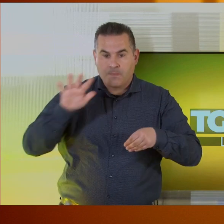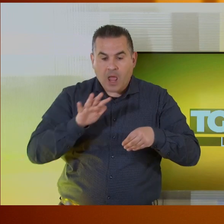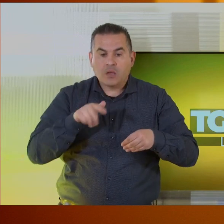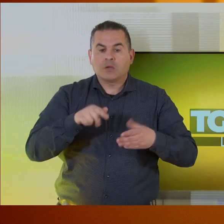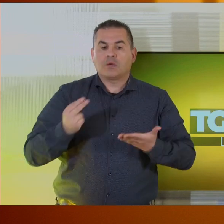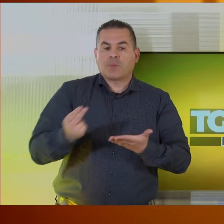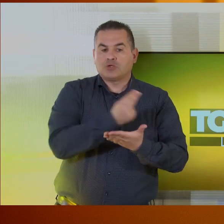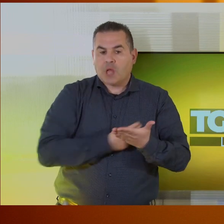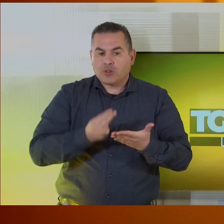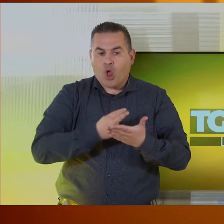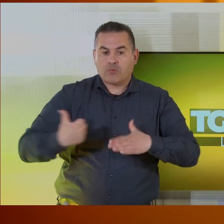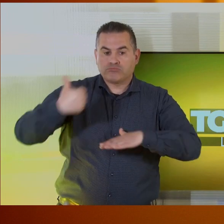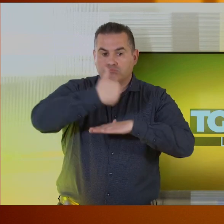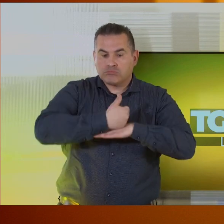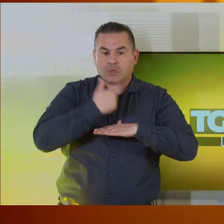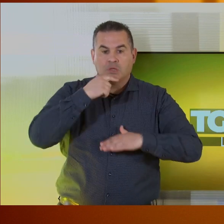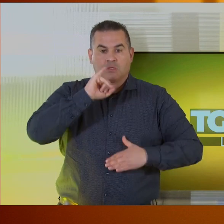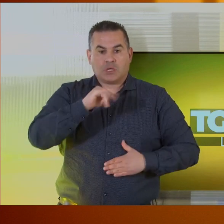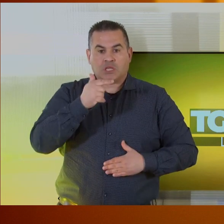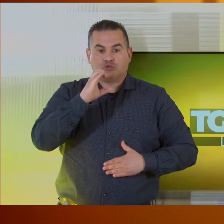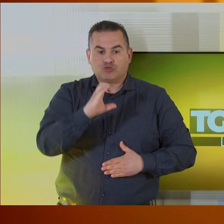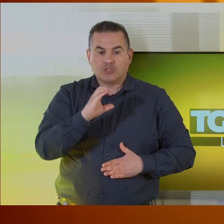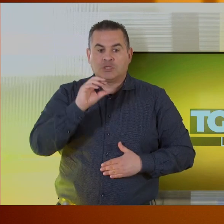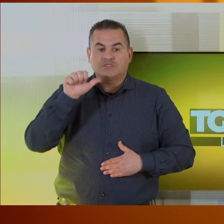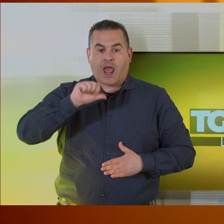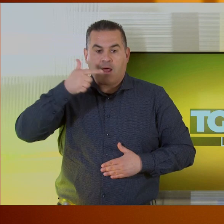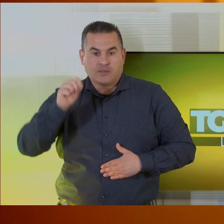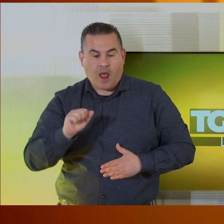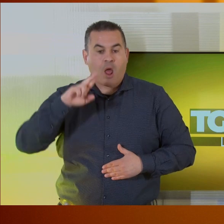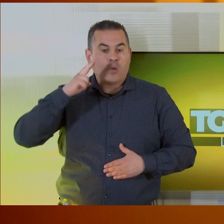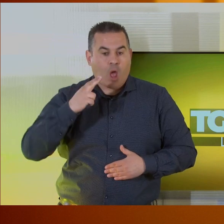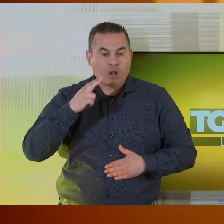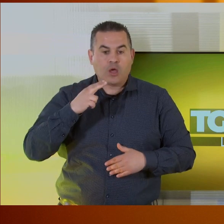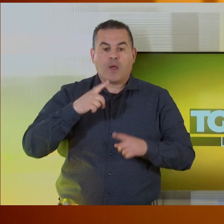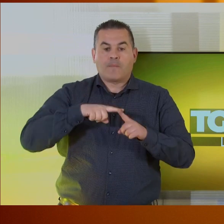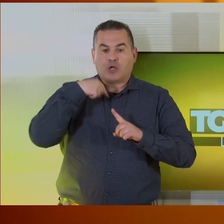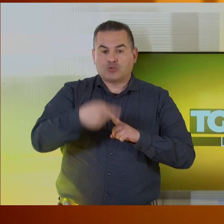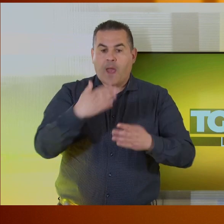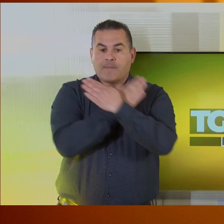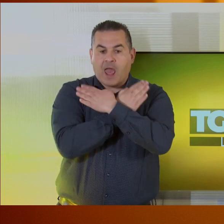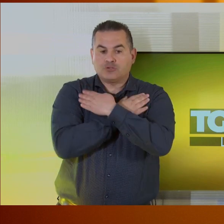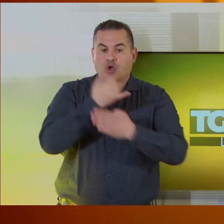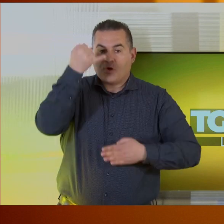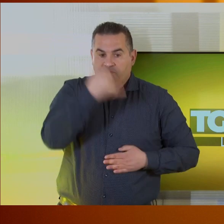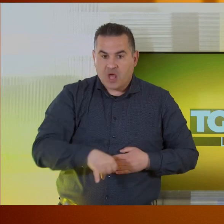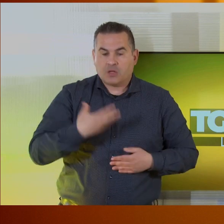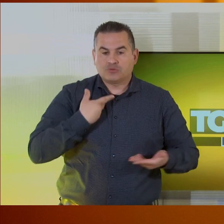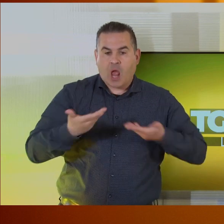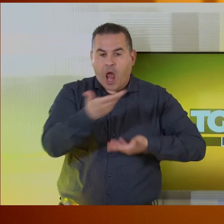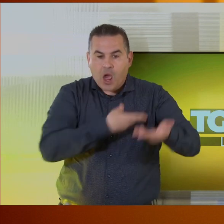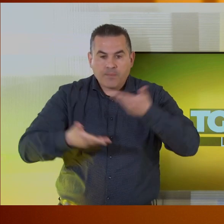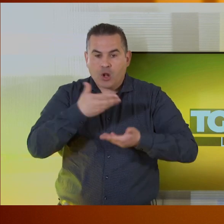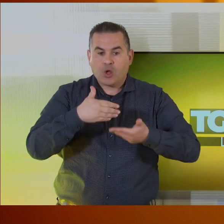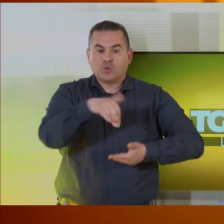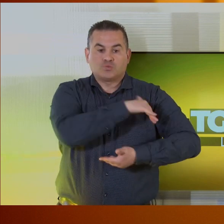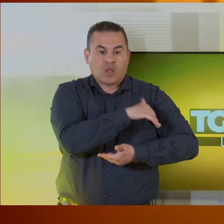sportivi, convegni sul diritto internazionale e una caccia al tesoro sul Monte Ortobene. A parlare agli studenti nel corso del dibattito moderato